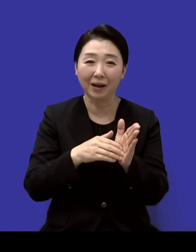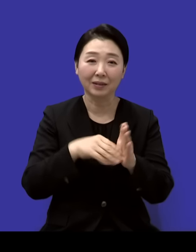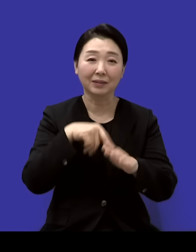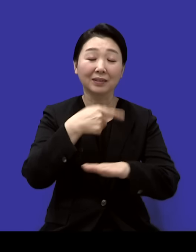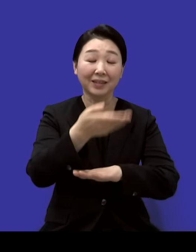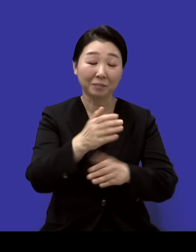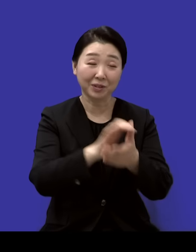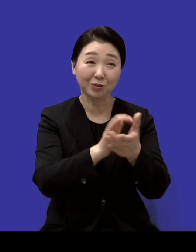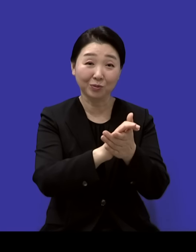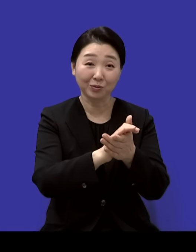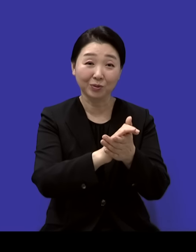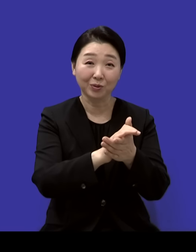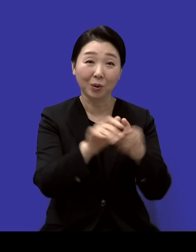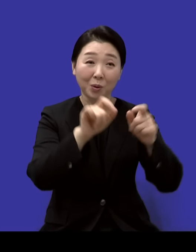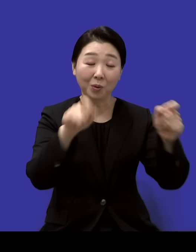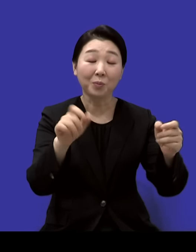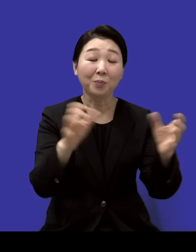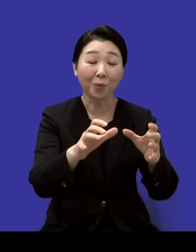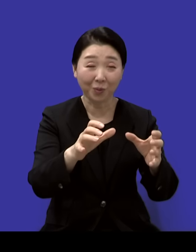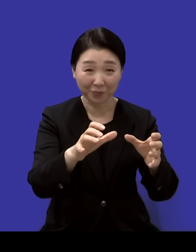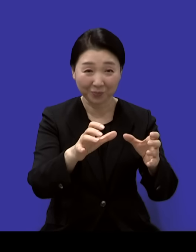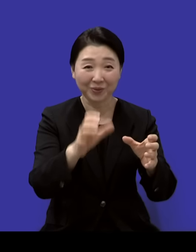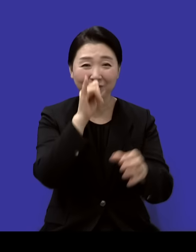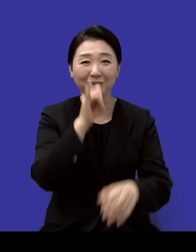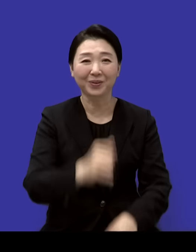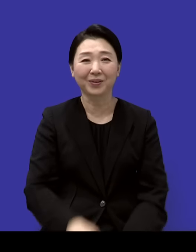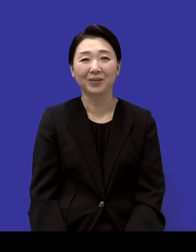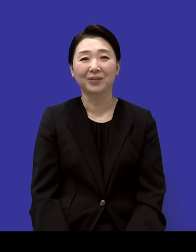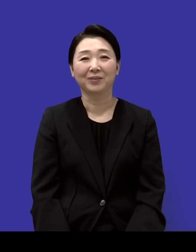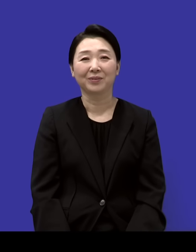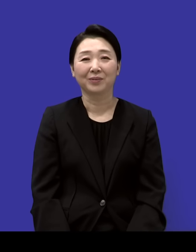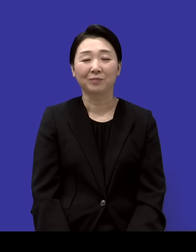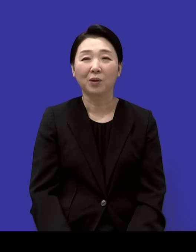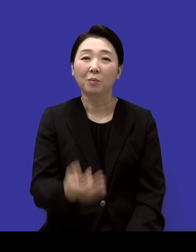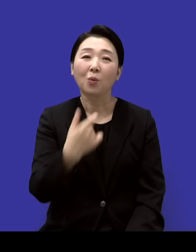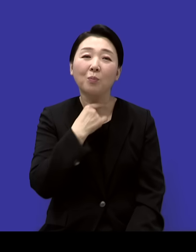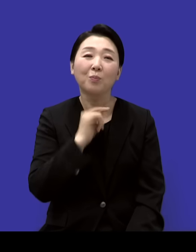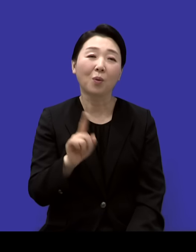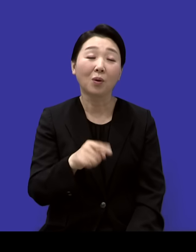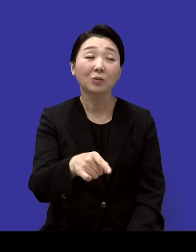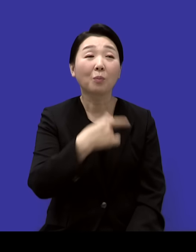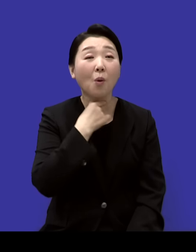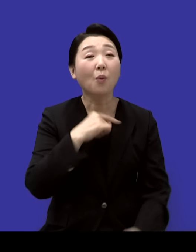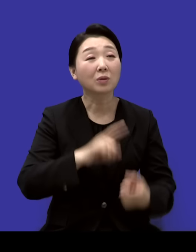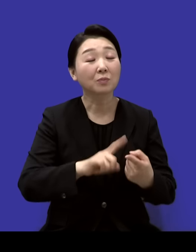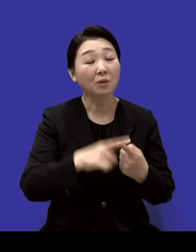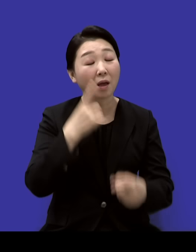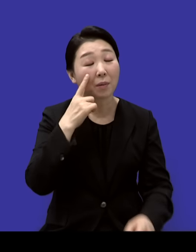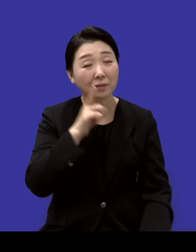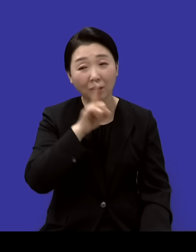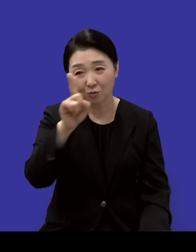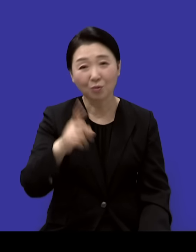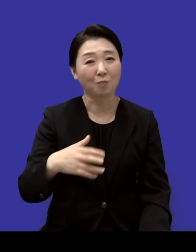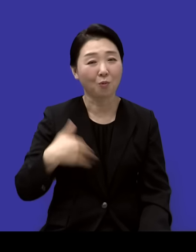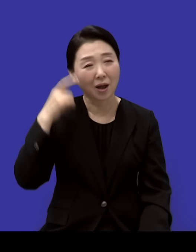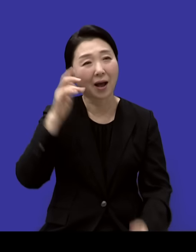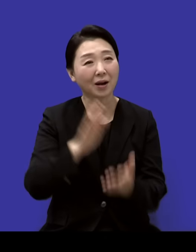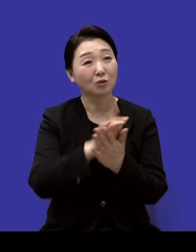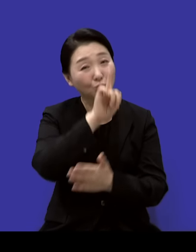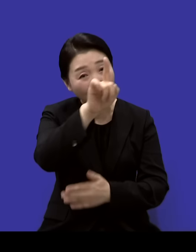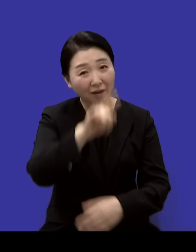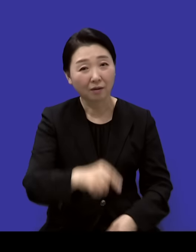동기 모임이 저희 도미노가 설마. 지호의 집에서 모임이 있어가지고 친구들이 모였는데 야 뭐 먹을까? 그래서 니들 먹고 싶은 거 먹어라. 난 주문도 할 줄 모르고 알아서 시켜